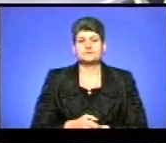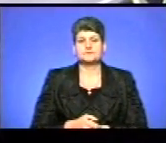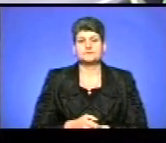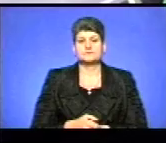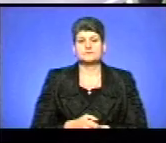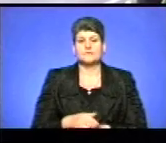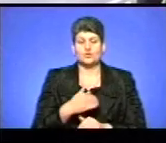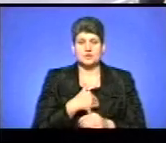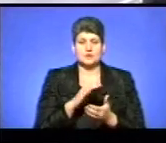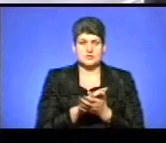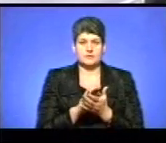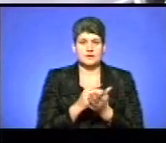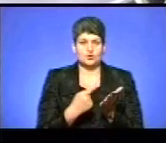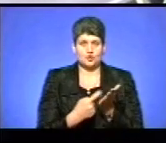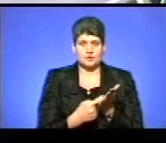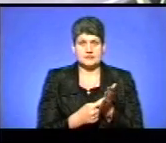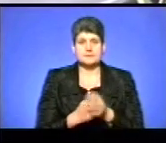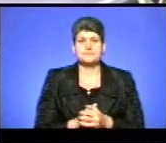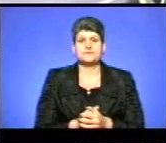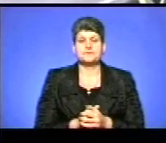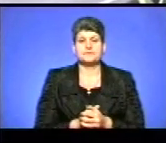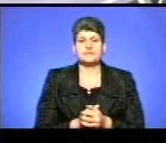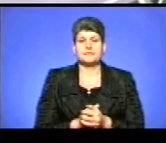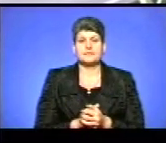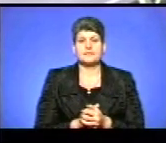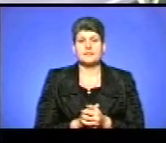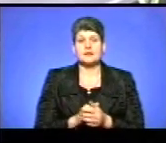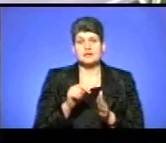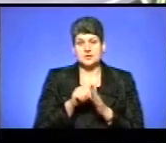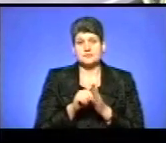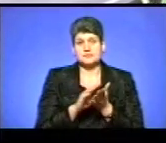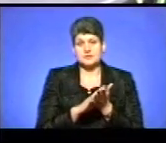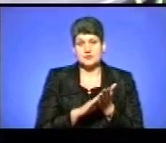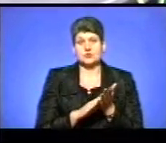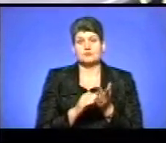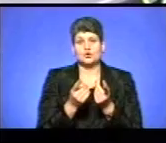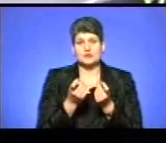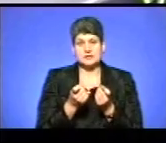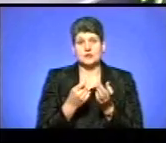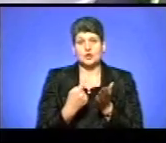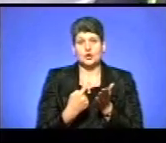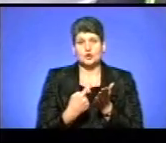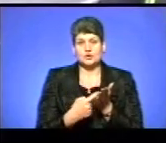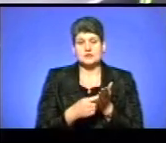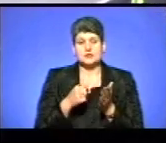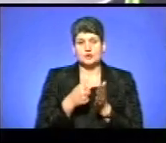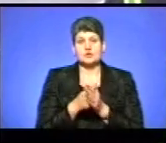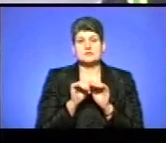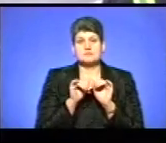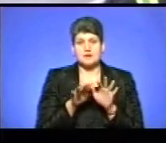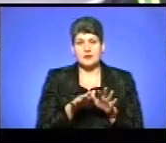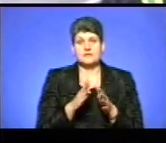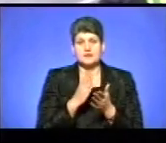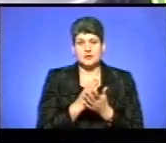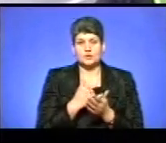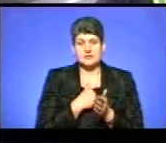Хочете ж ознайомитися з доказами? Ну, з доказами, ну, бачите, да. Значить, заявляйте таке подання про те, щоб долучити докази до справи, да, правильно? Да. Дивіться, показуємо. Є у нас